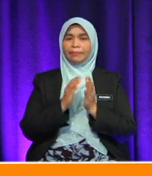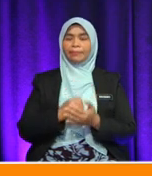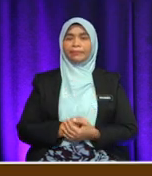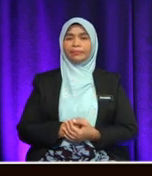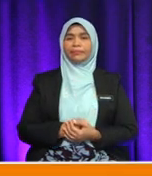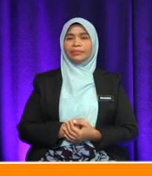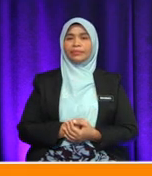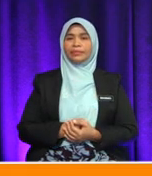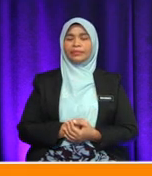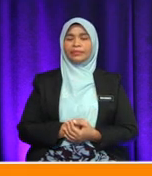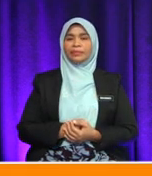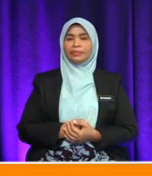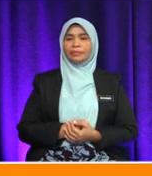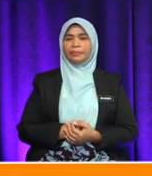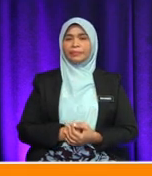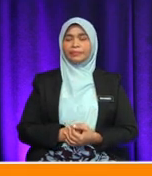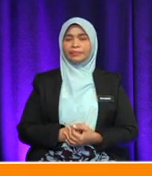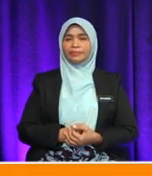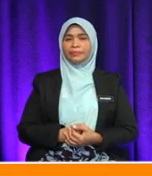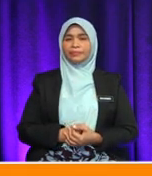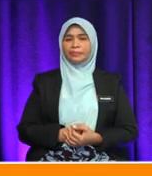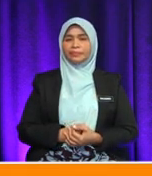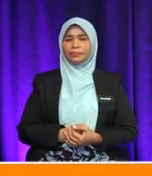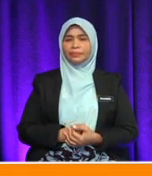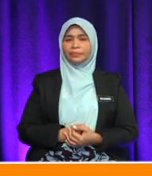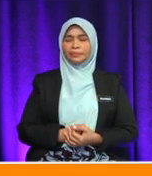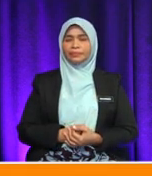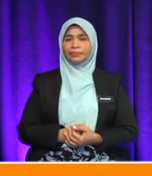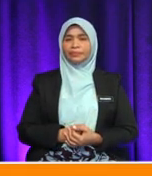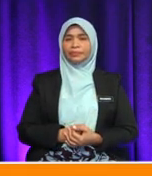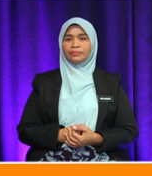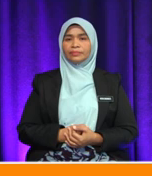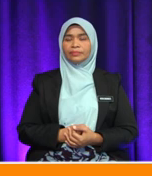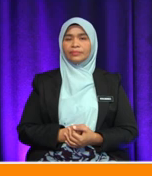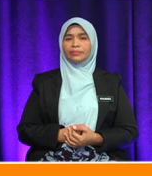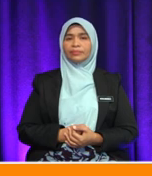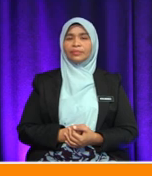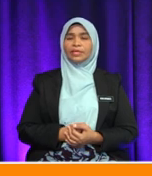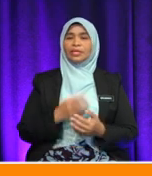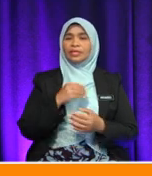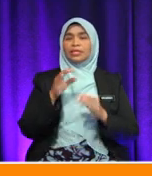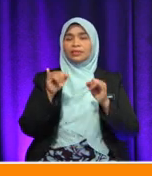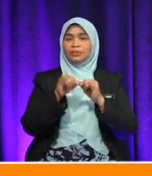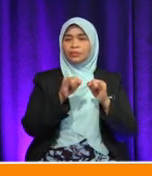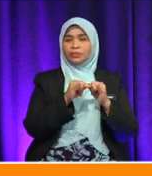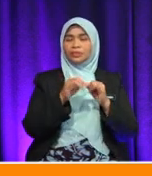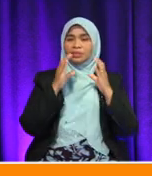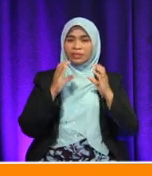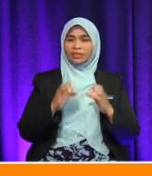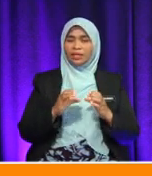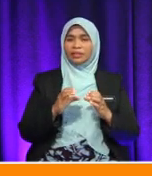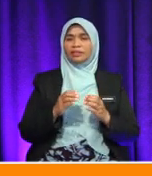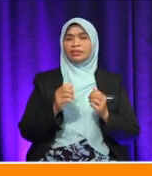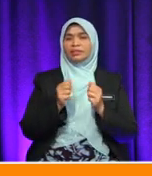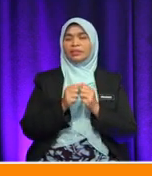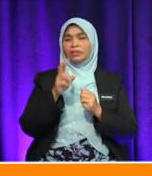melaksanakan pada waktu-waktu malam Kasihan juga untuk salat Sunnah dengan dua Salam